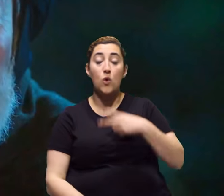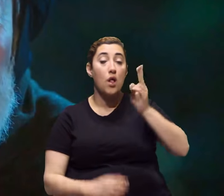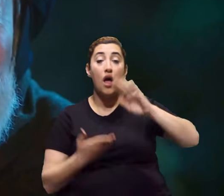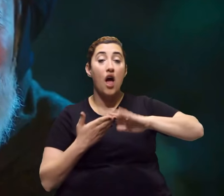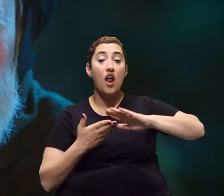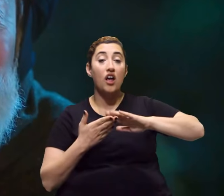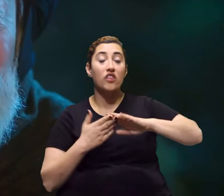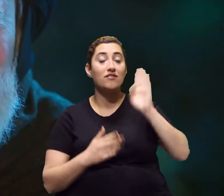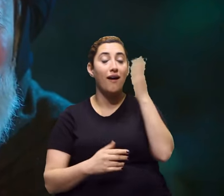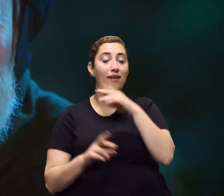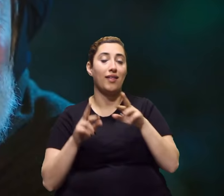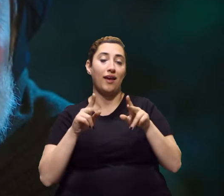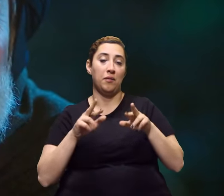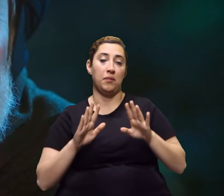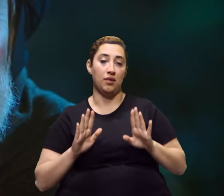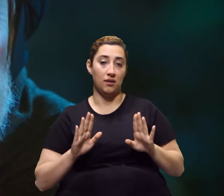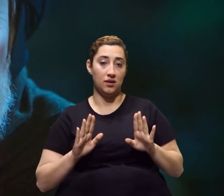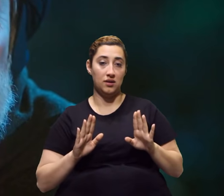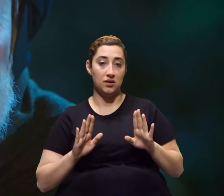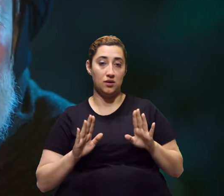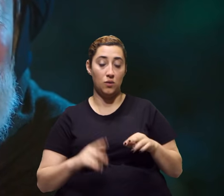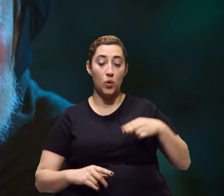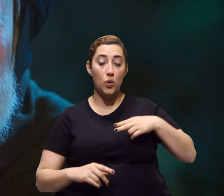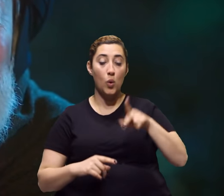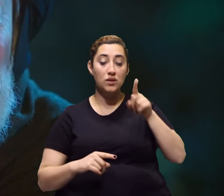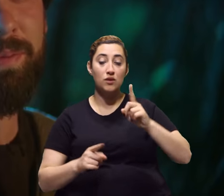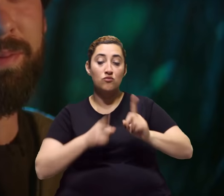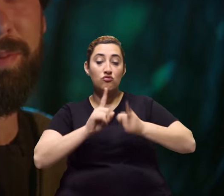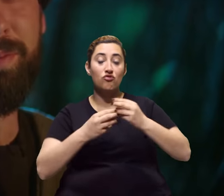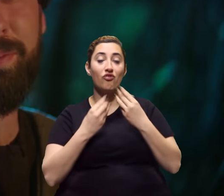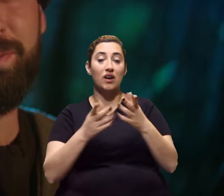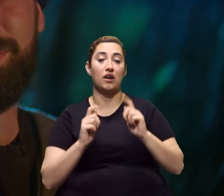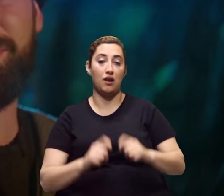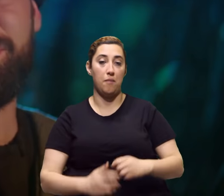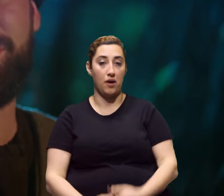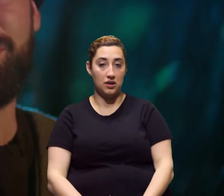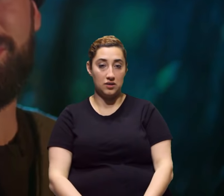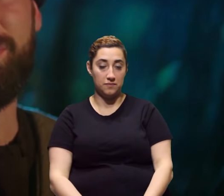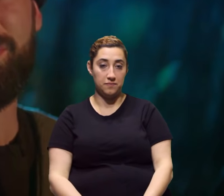Yoldaş aynadır. Yolu tanıtır yolcuya.